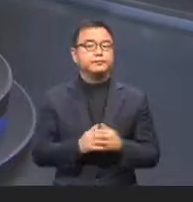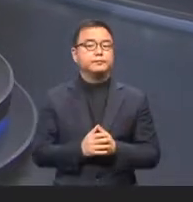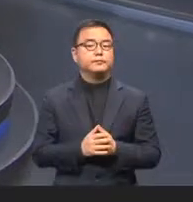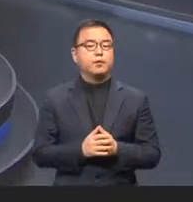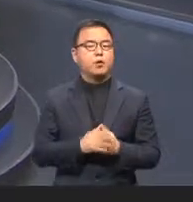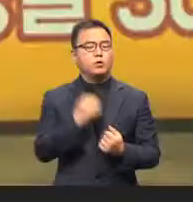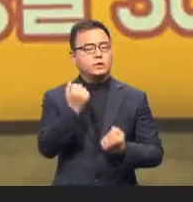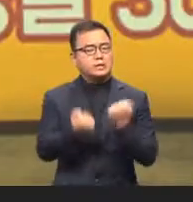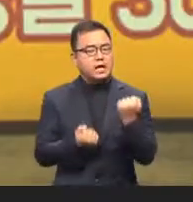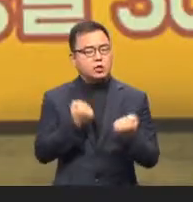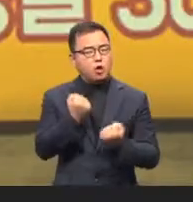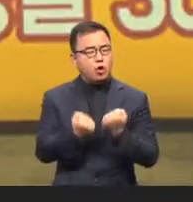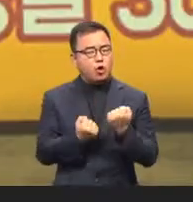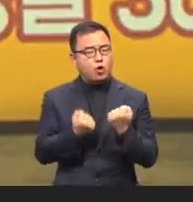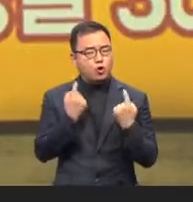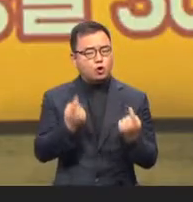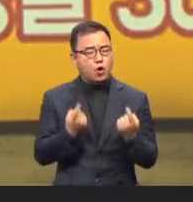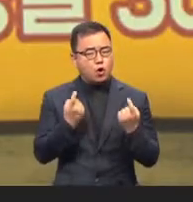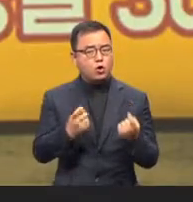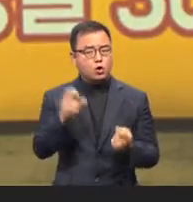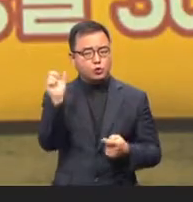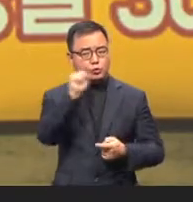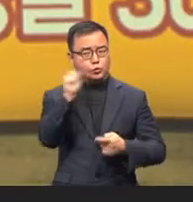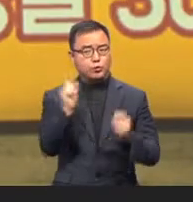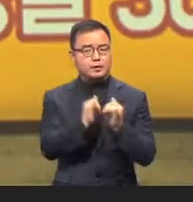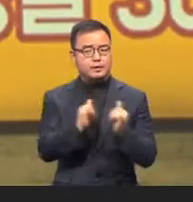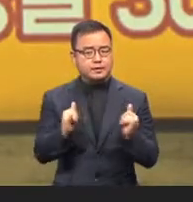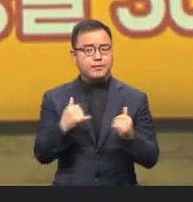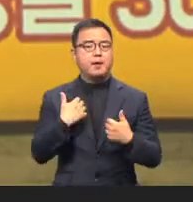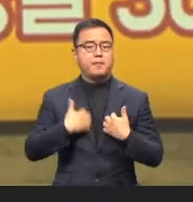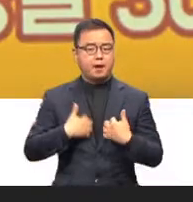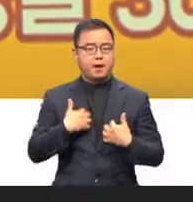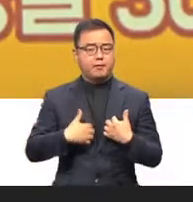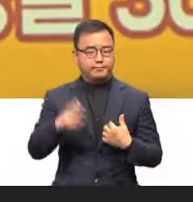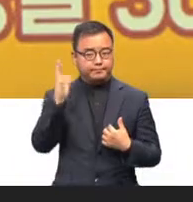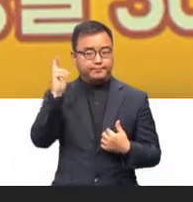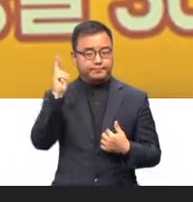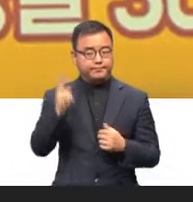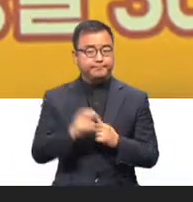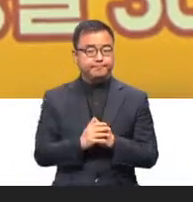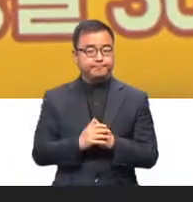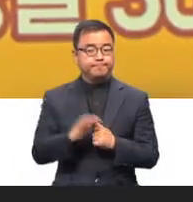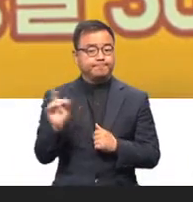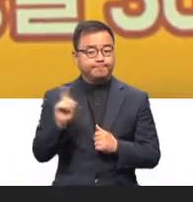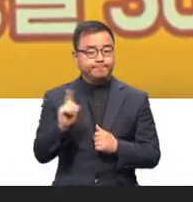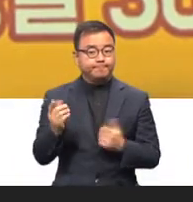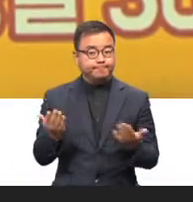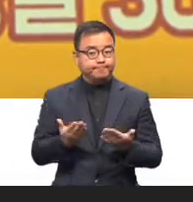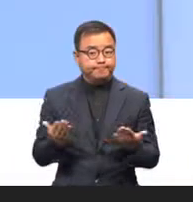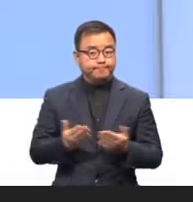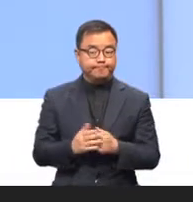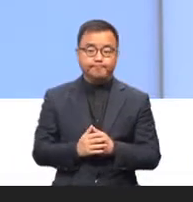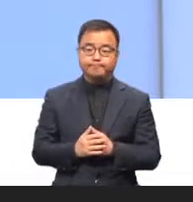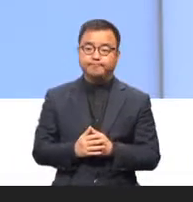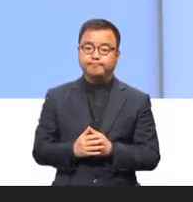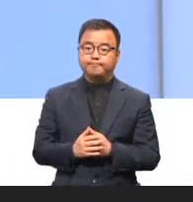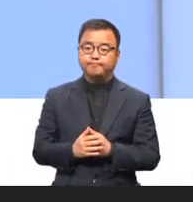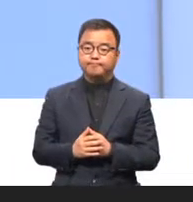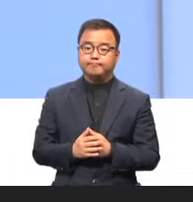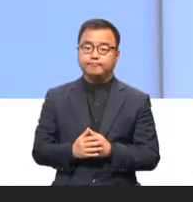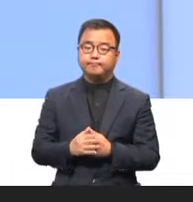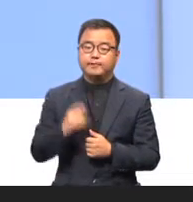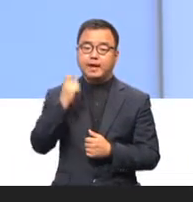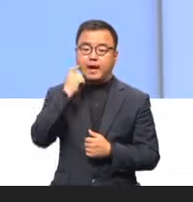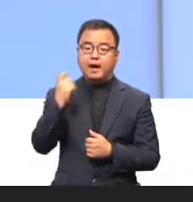어 자전거 여행 좋아하시는 분들에게 정말 반가운 소식이 아닐 수 없을 것 같습니다 어떤 일인가 4 아름다운